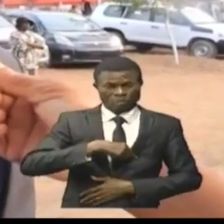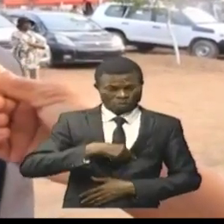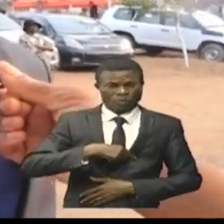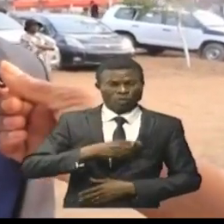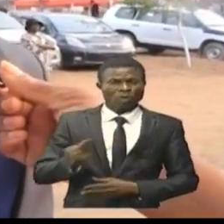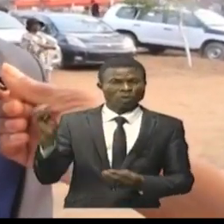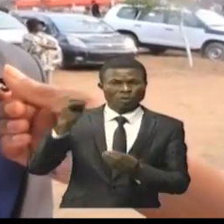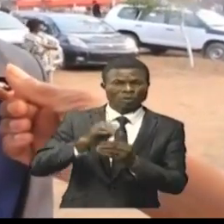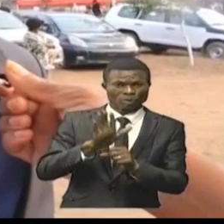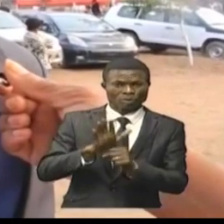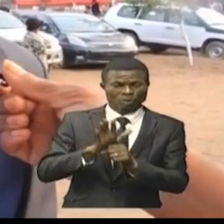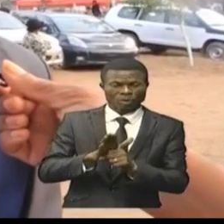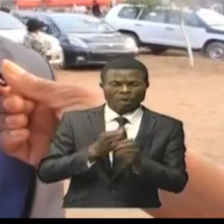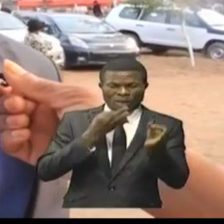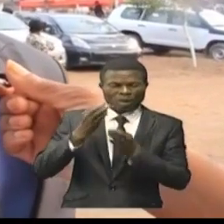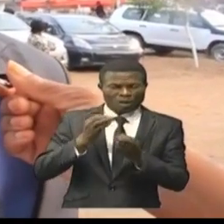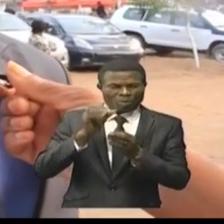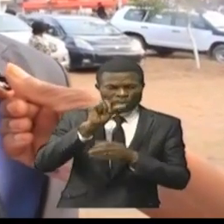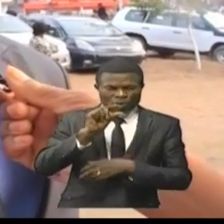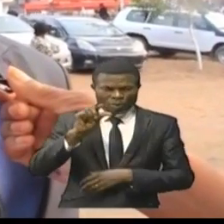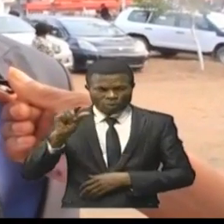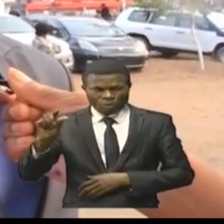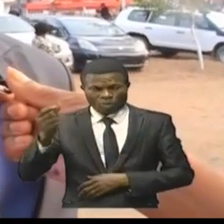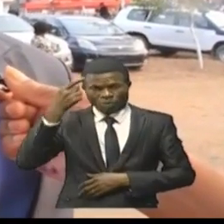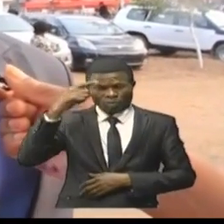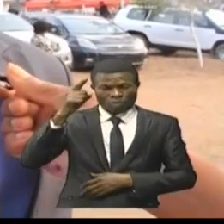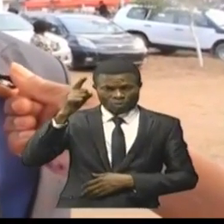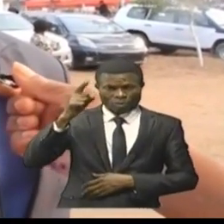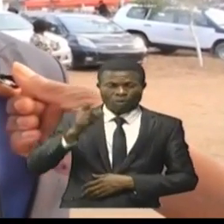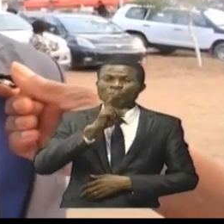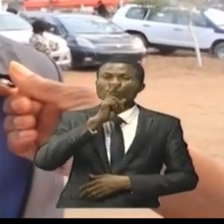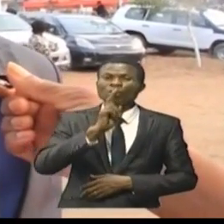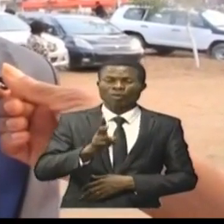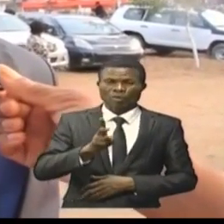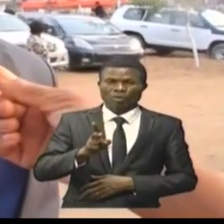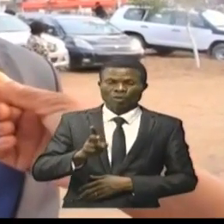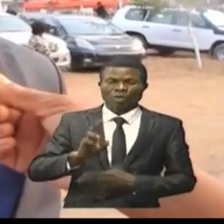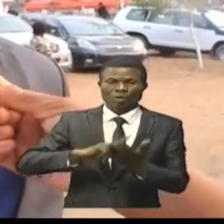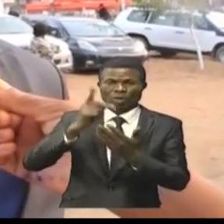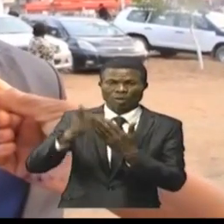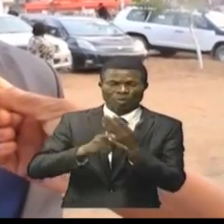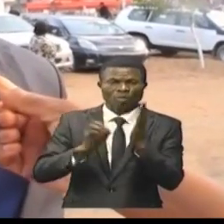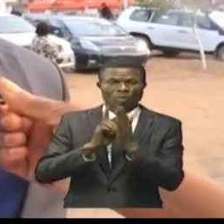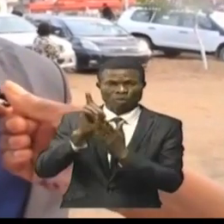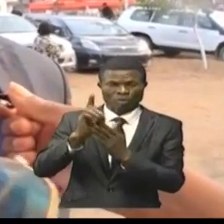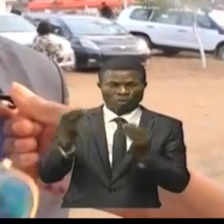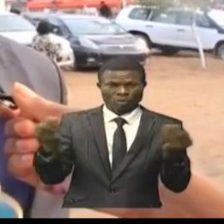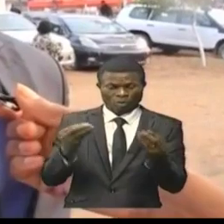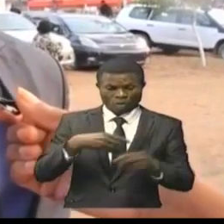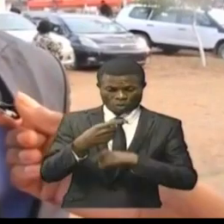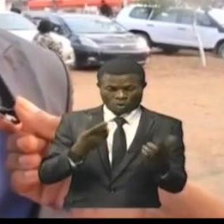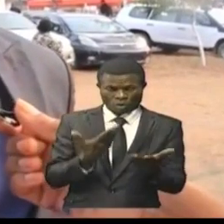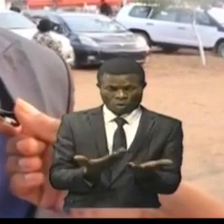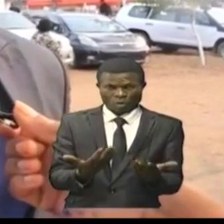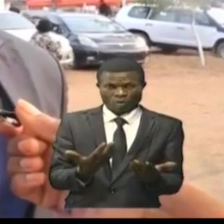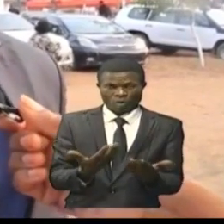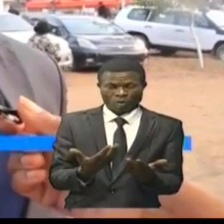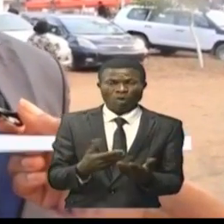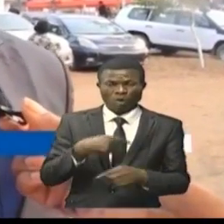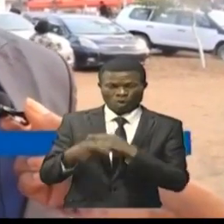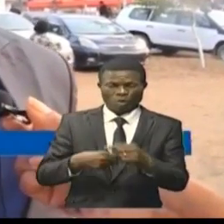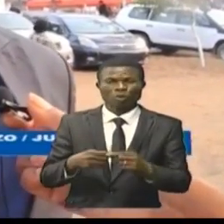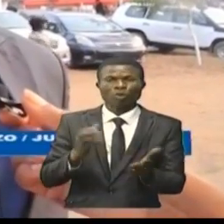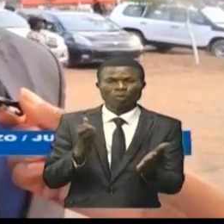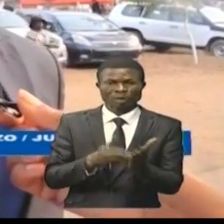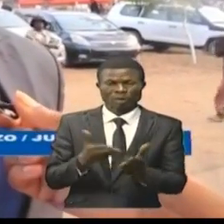davantage entrer dans les détails pour un véritable programme de développement. Mais ce que nous avons fait, c'est déjà, on a jeté les jalons,